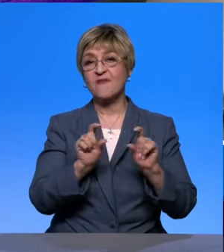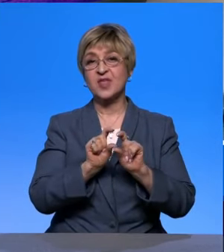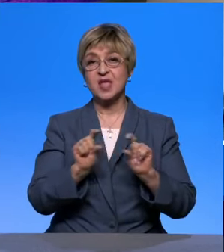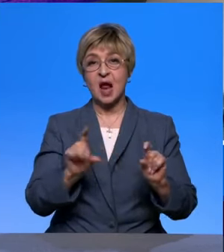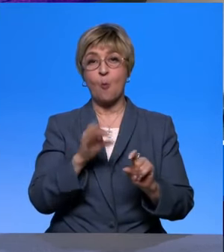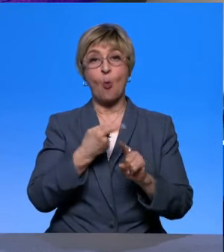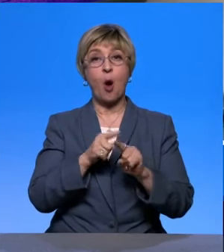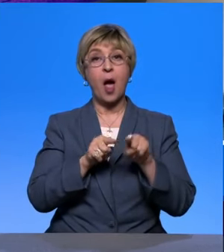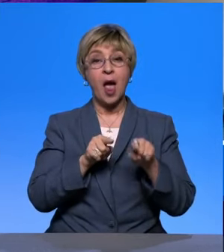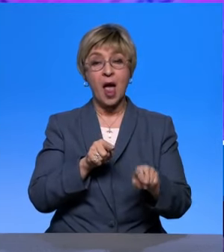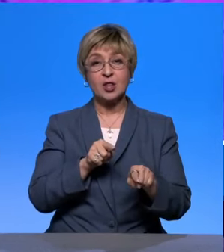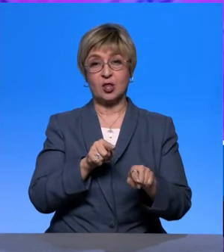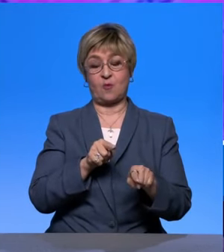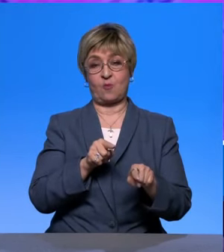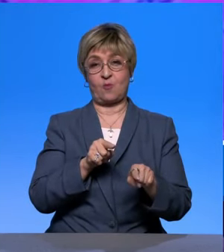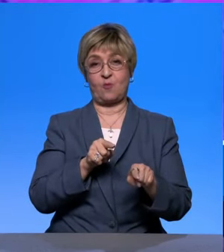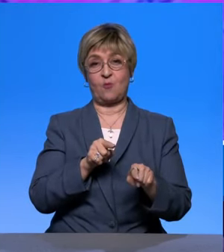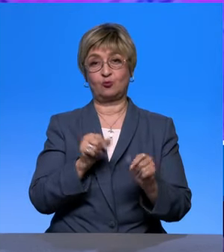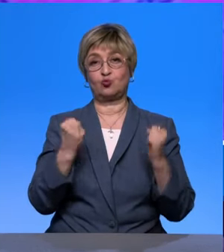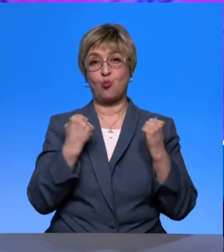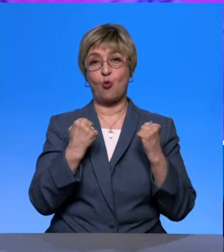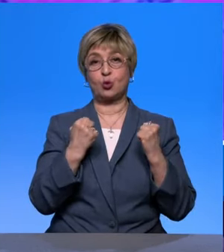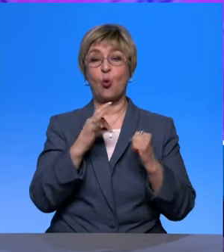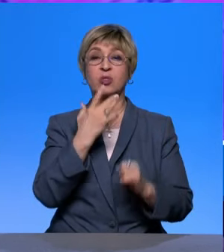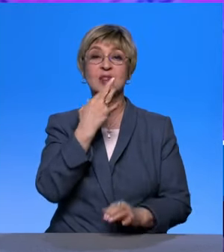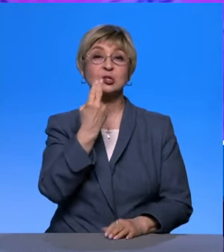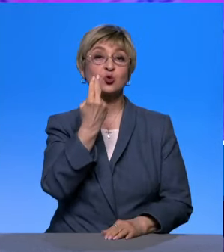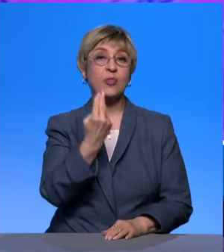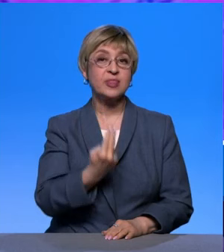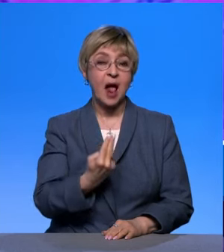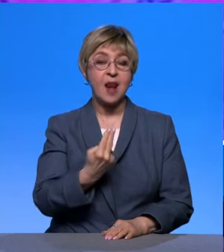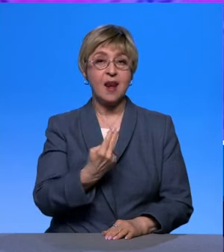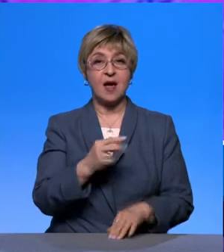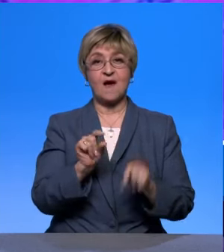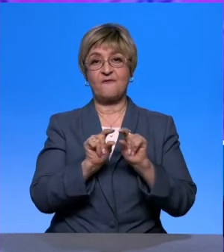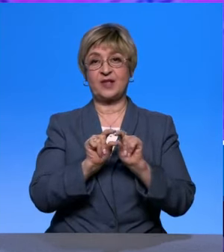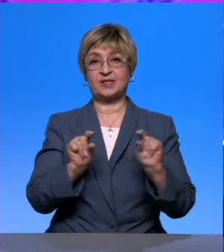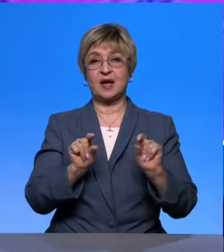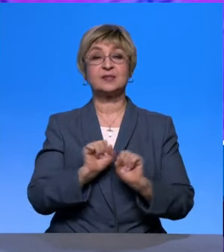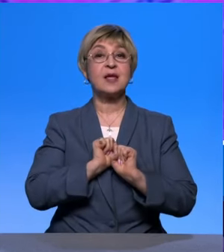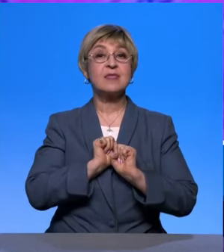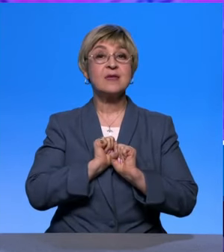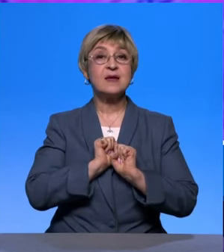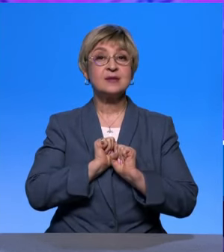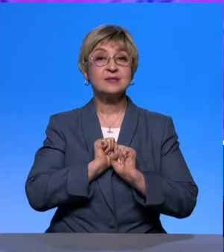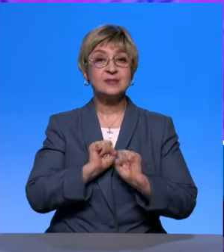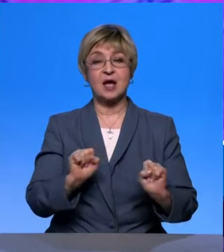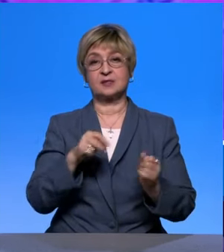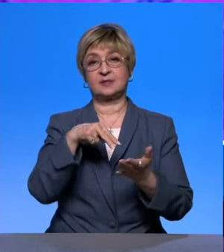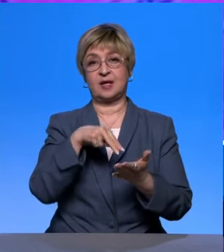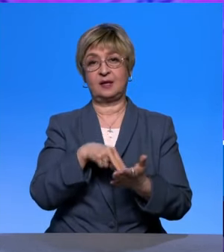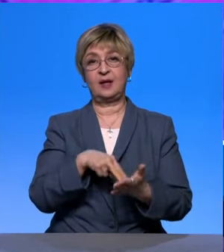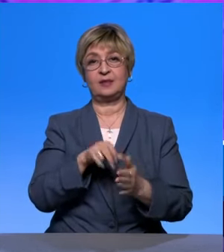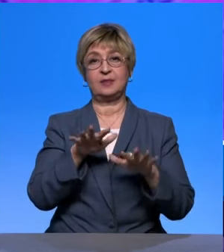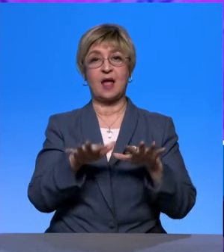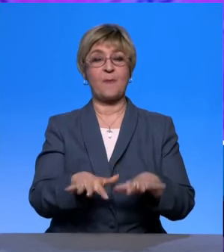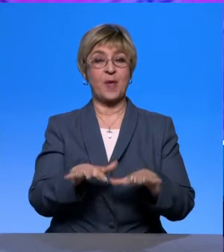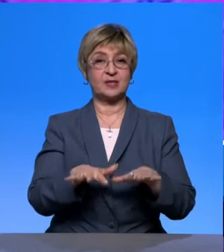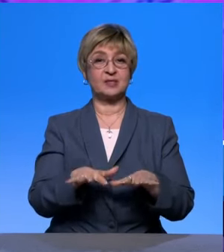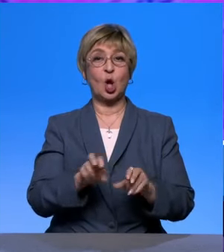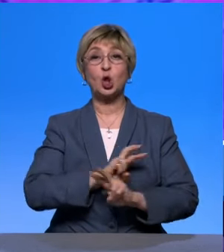этому виду спорта, да? От национальных федераций. Вот нельзя стоять на месте, потому что